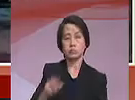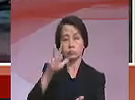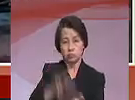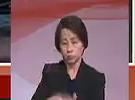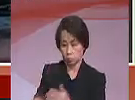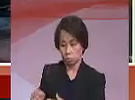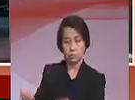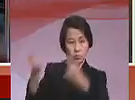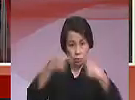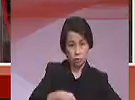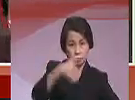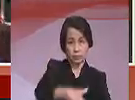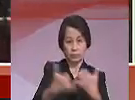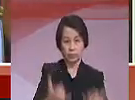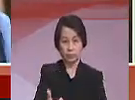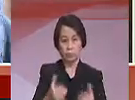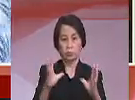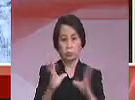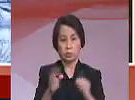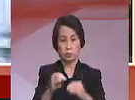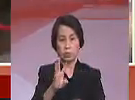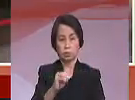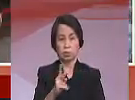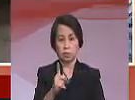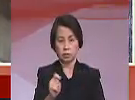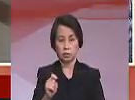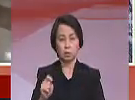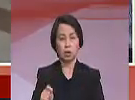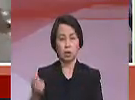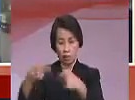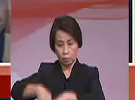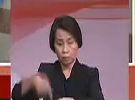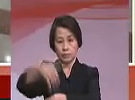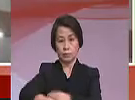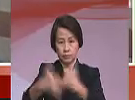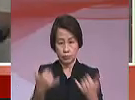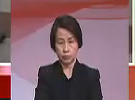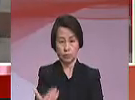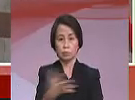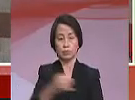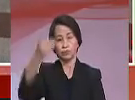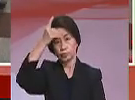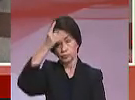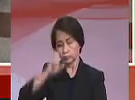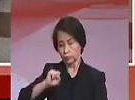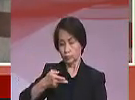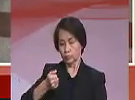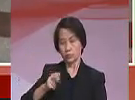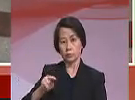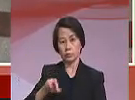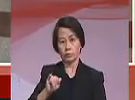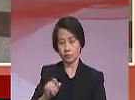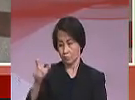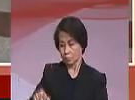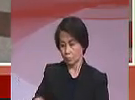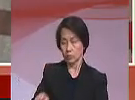mengesahkan kehadiran beliau pada malam ini iaitu pada mesyuarat MKT UMNO yang diadakan pada malam ini. Dan Datuk Syarani Muhammad yang juga